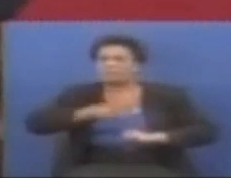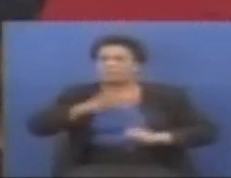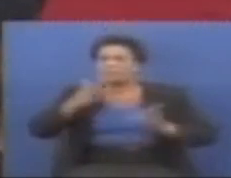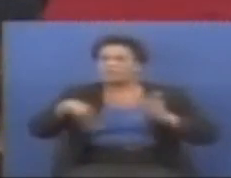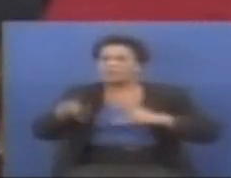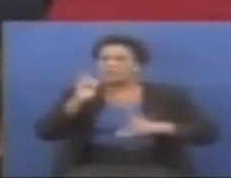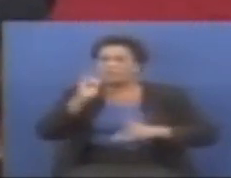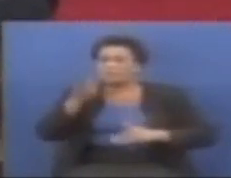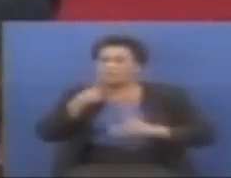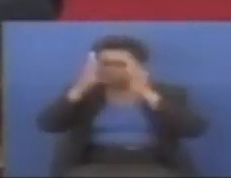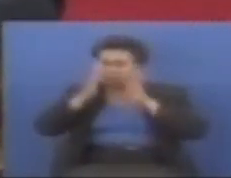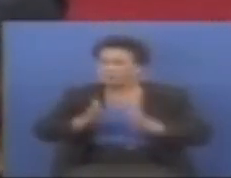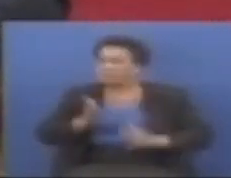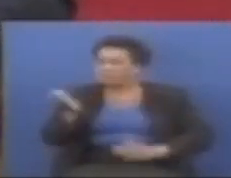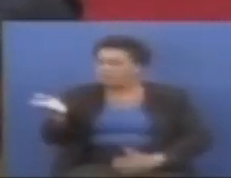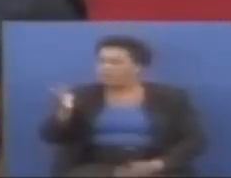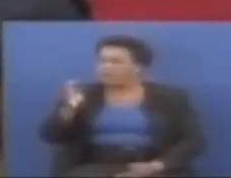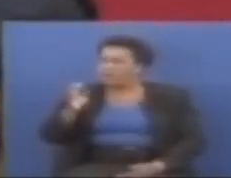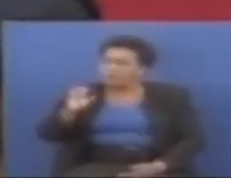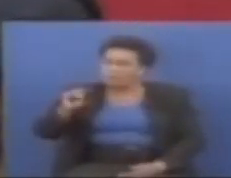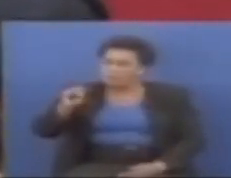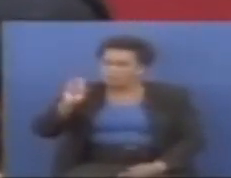ni lazima wapeleke kwanza mpaka